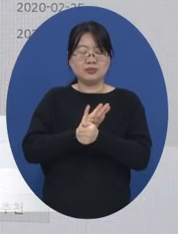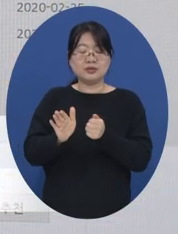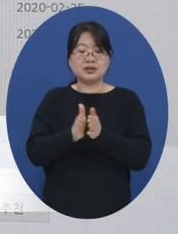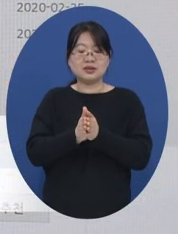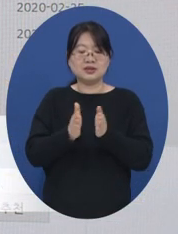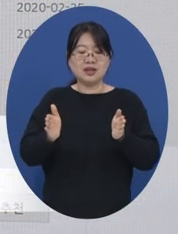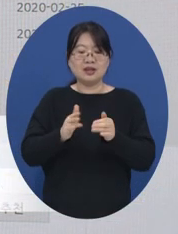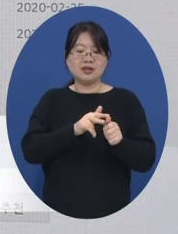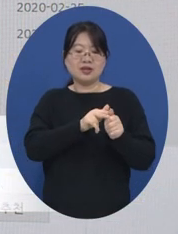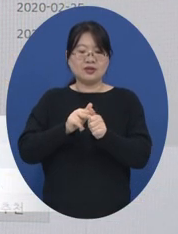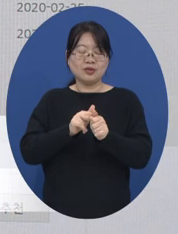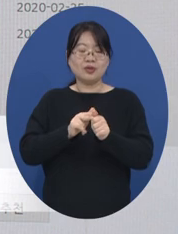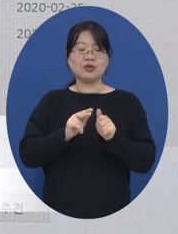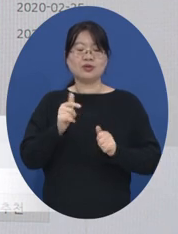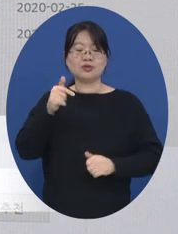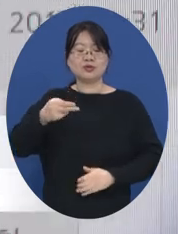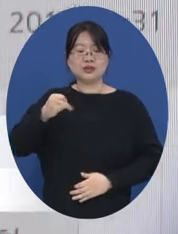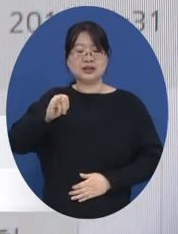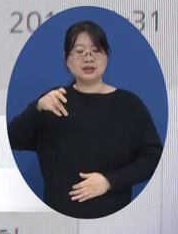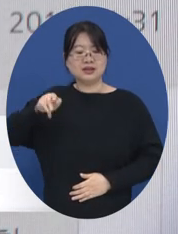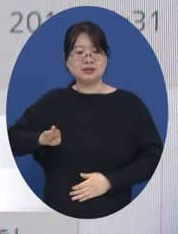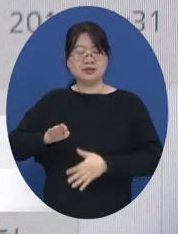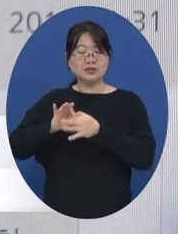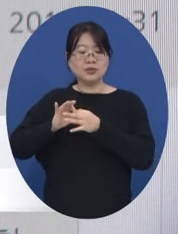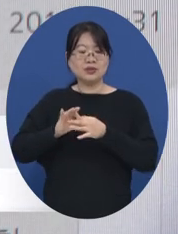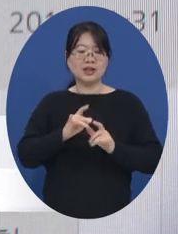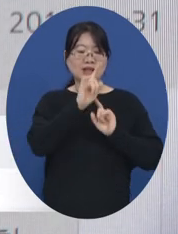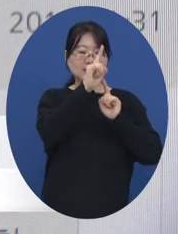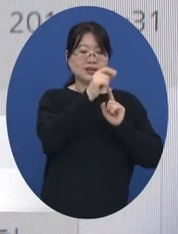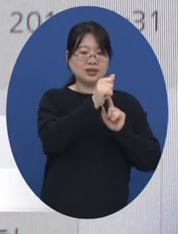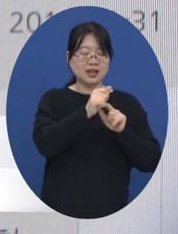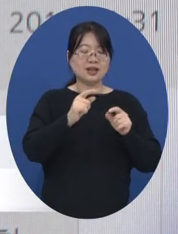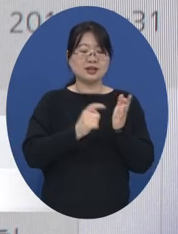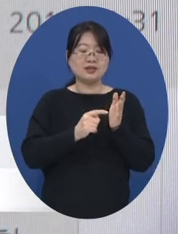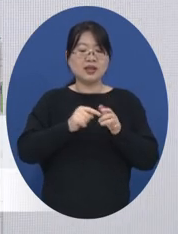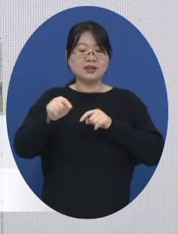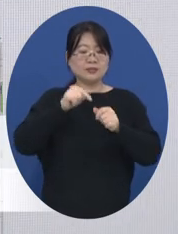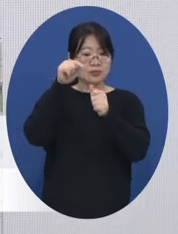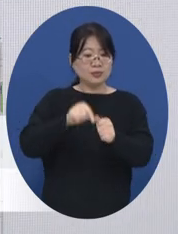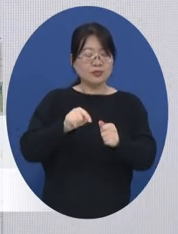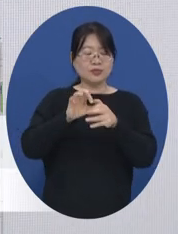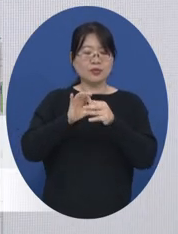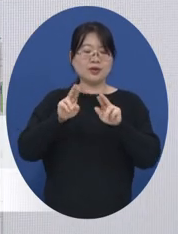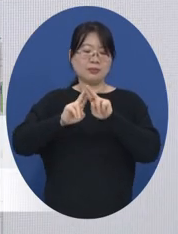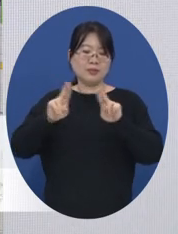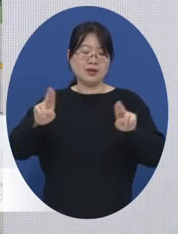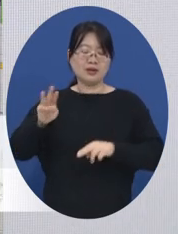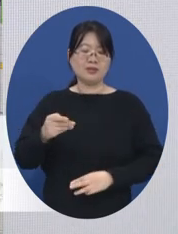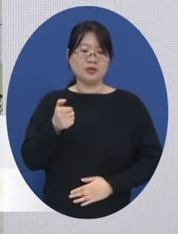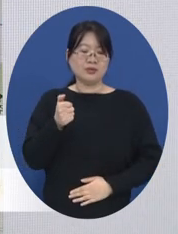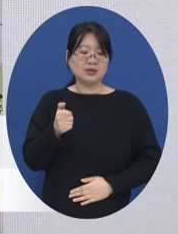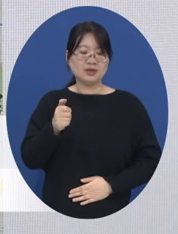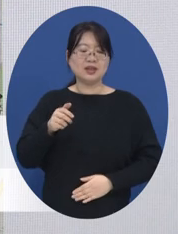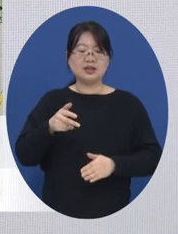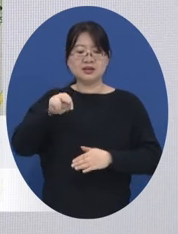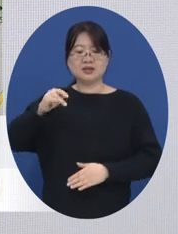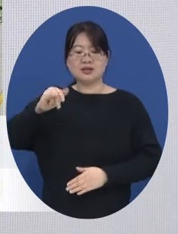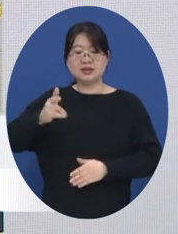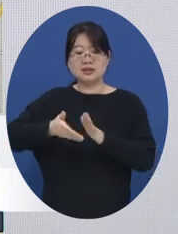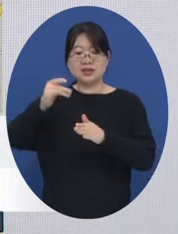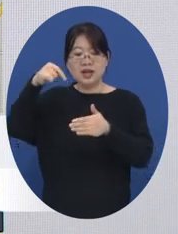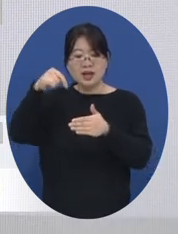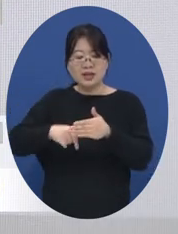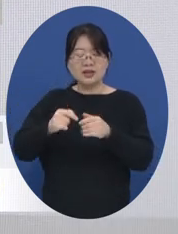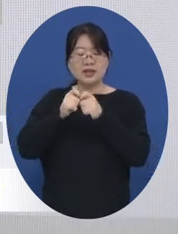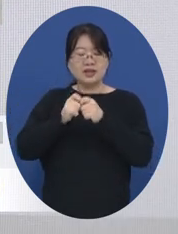경기 데이터 드림 누리집을 통해 이재명 경기도 제사의 긴급 행정 명령 으로 폐쇄한 356 의 신천지 시설할 세부